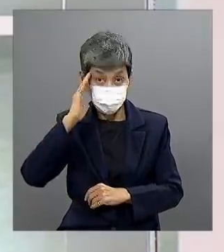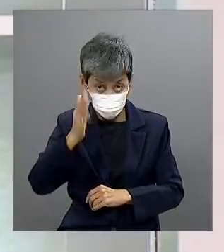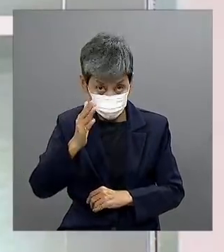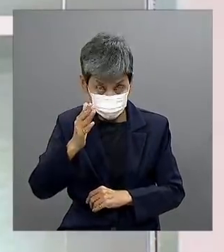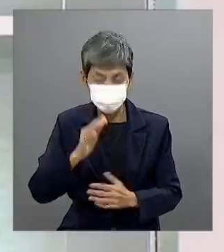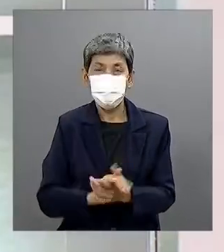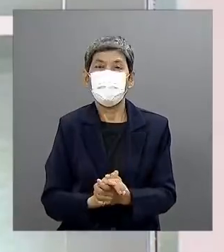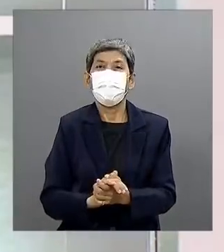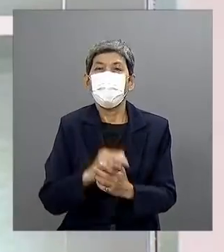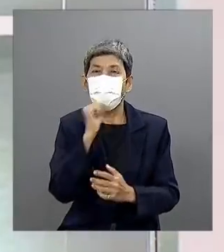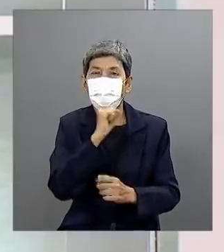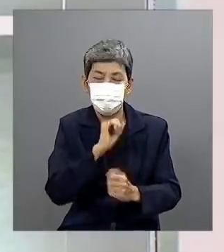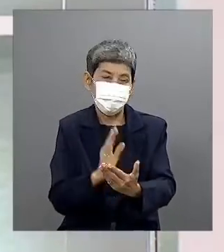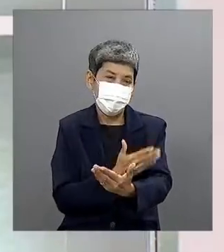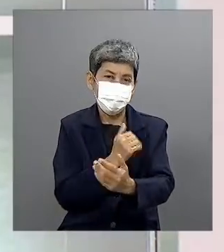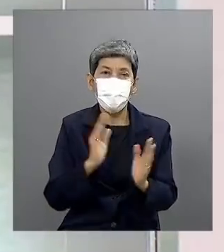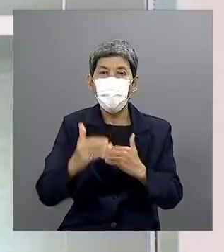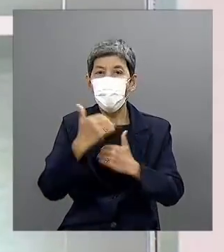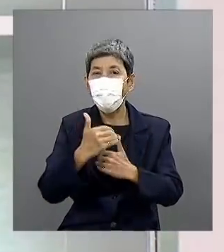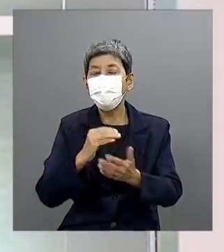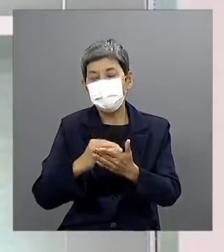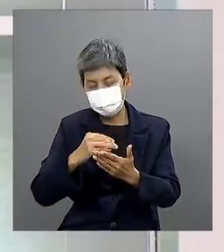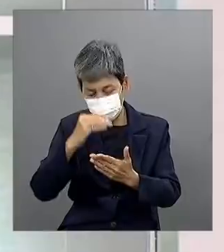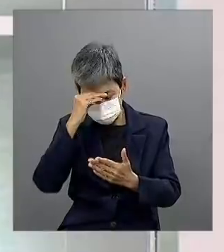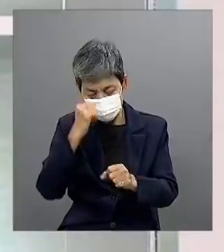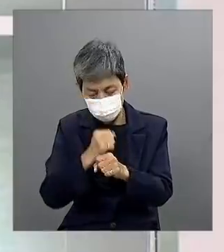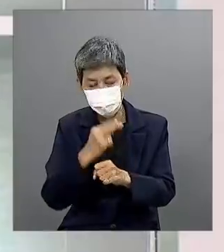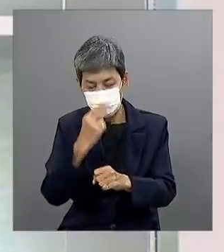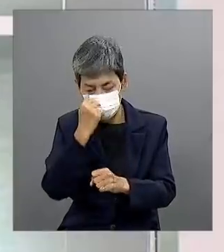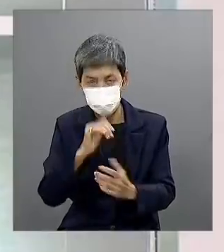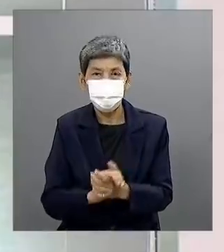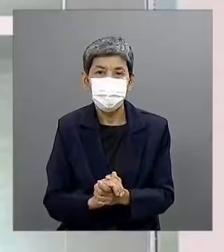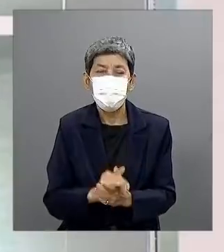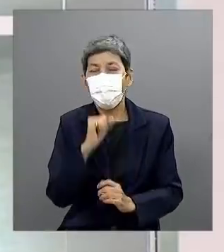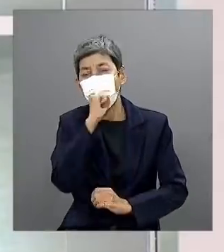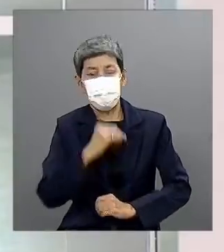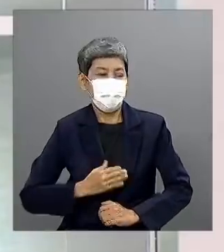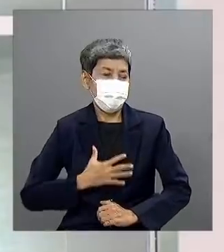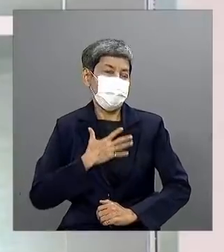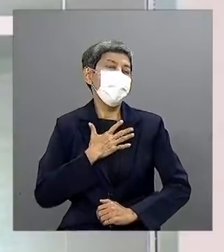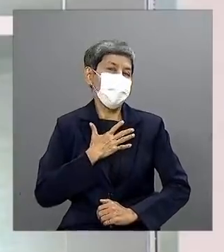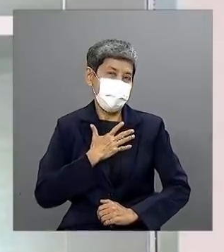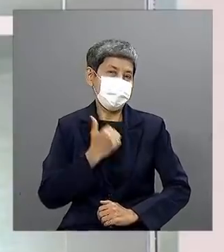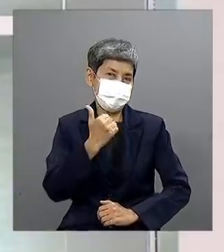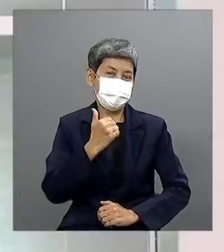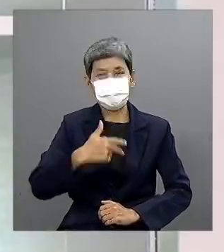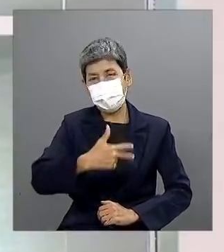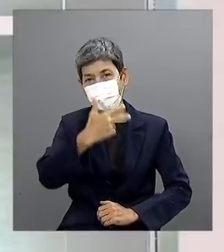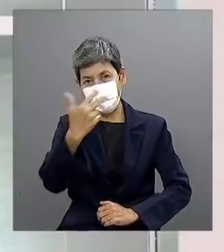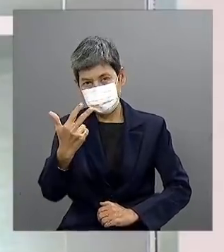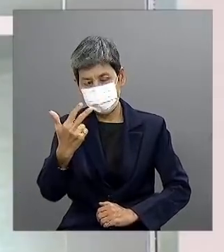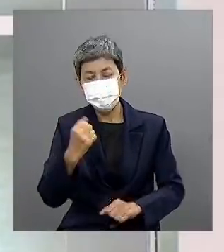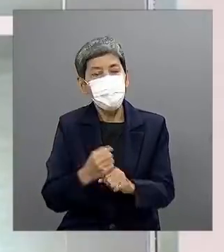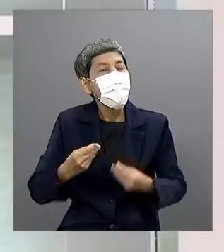าดนตรีห้องสมุดสุนทราภรณ์นั่นเองค่ะติดตามได้พลังเพลงเพิ่มพลังใจโปรเจกต์ดีๆจากไทย PBS เป็นการส่งท้ายปีเก่า